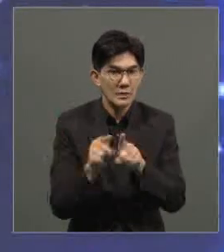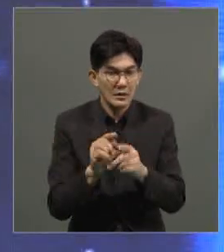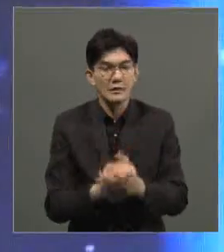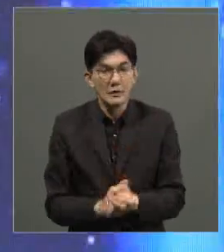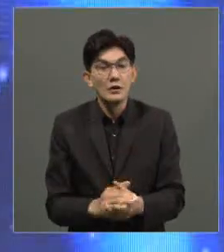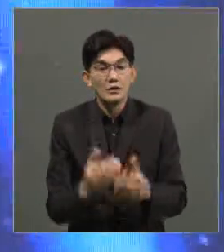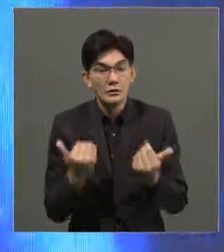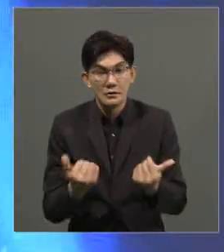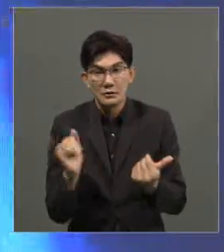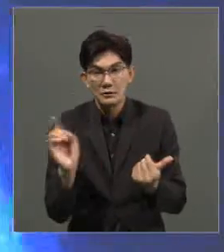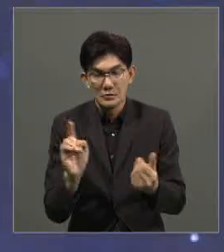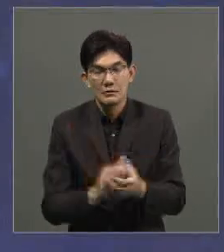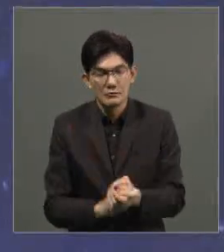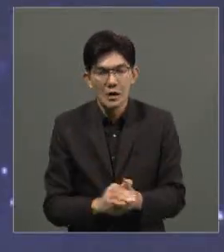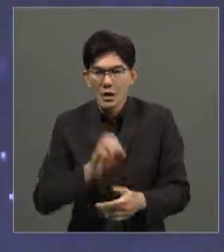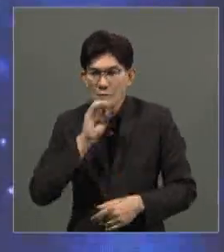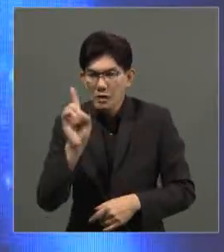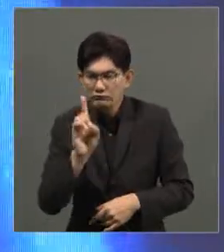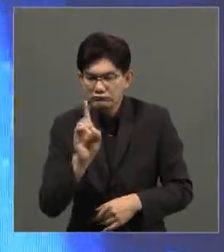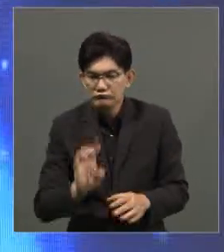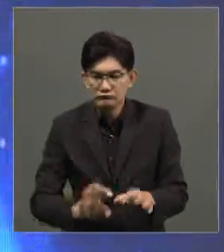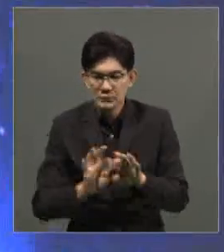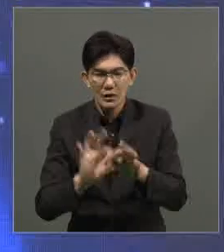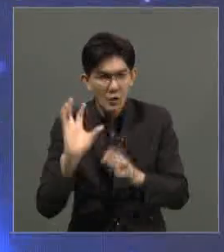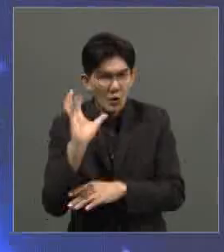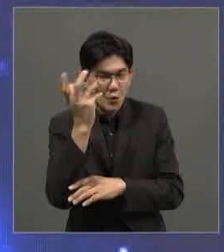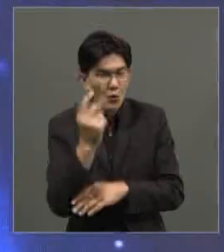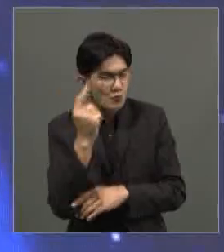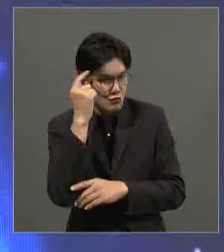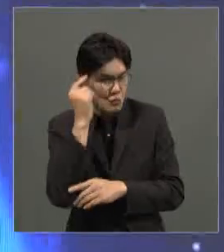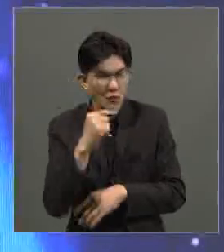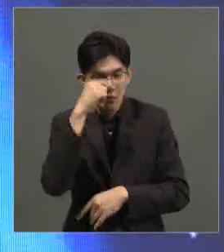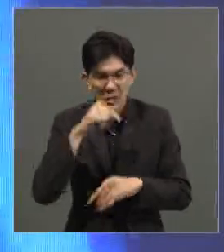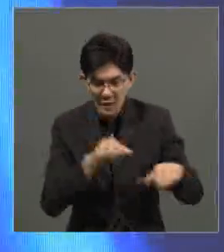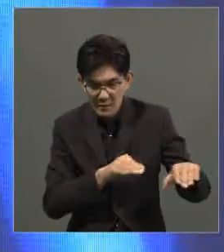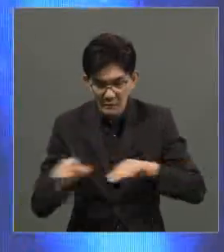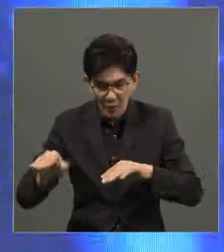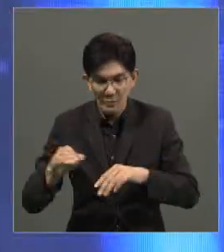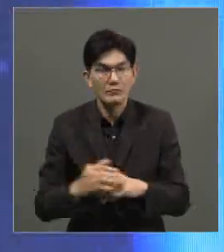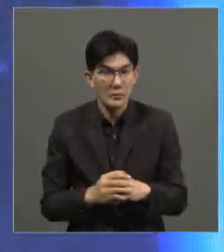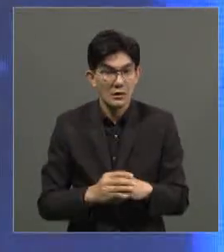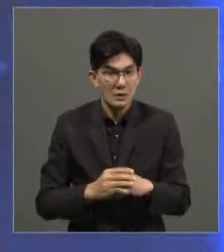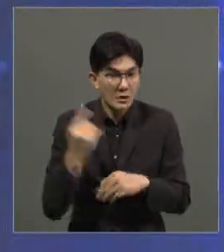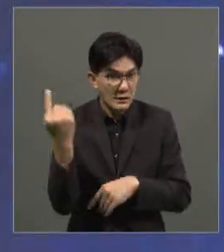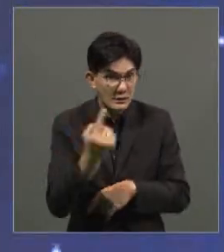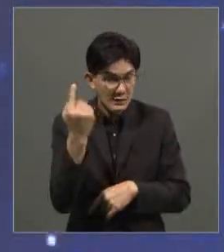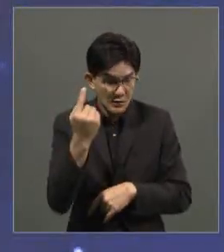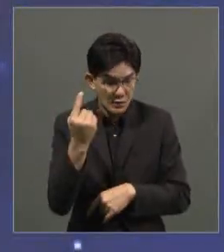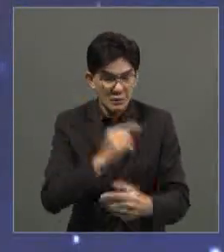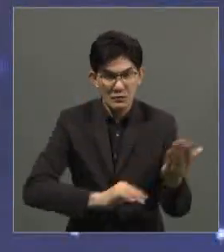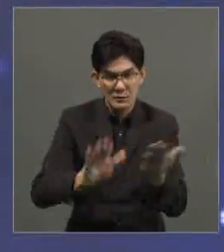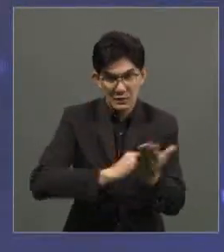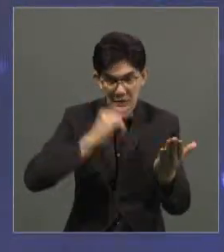องเนี่ยมันเป็นการที่ส่งสัญญาณค่ะให้คนทั่วโลกได้รู้ว่าเราพร้อมแล้วที่จะเที่ยวทั่วไทยนะคะ